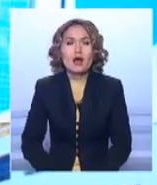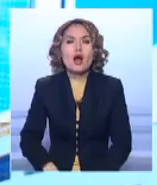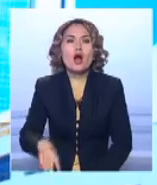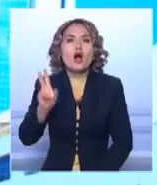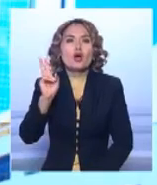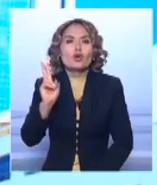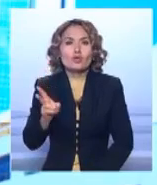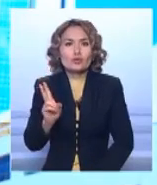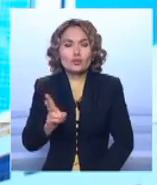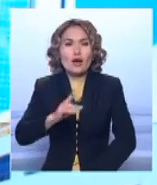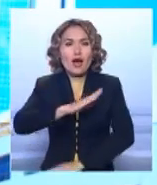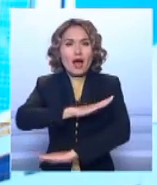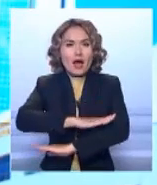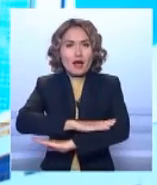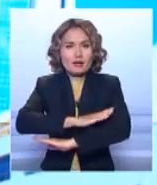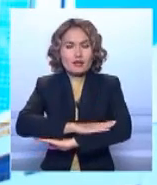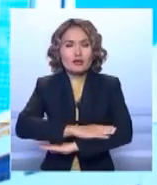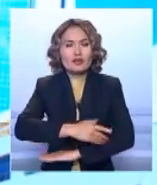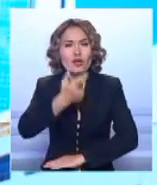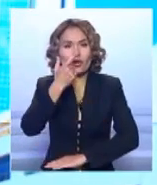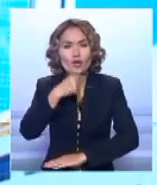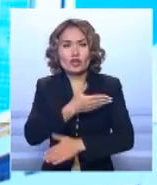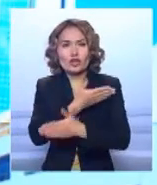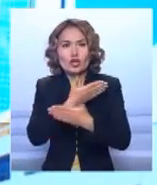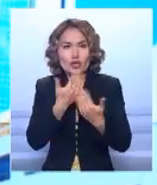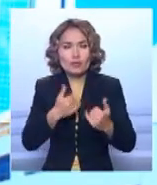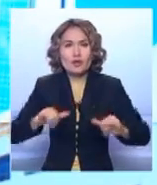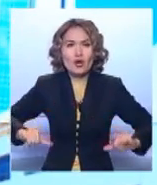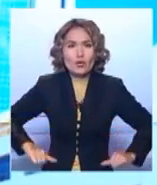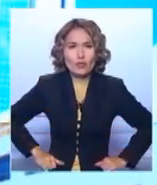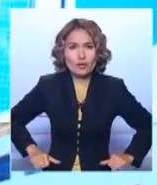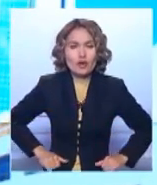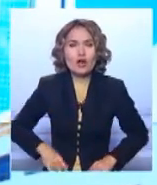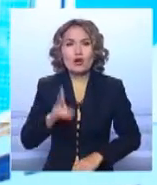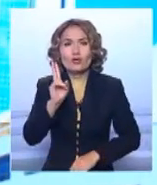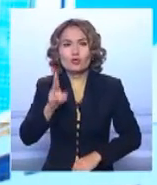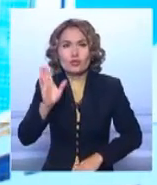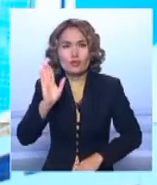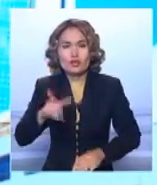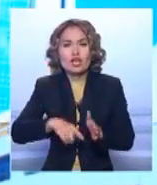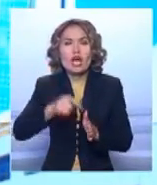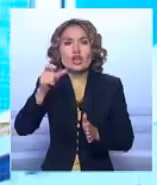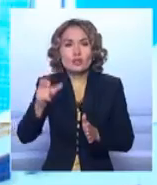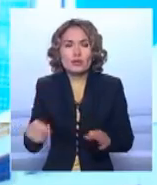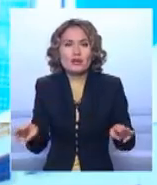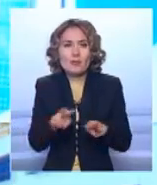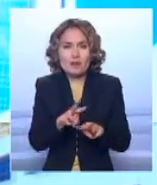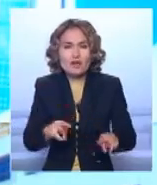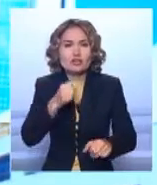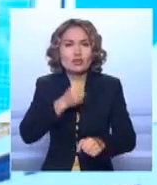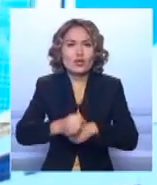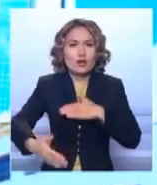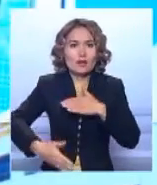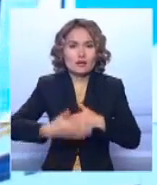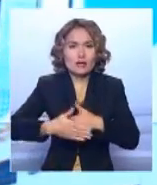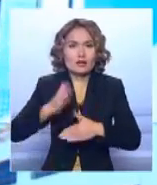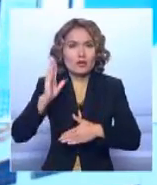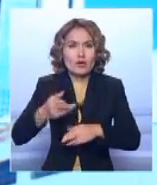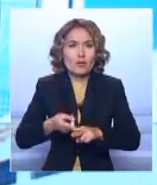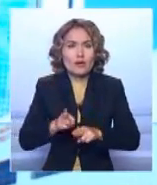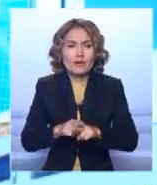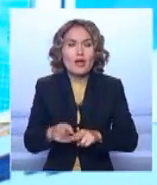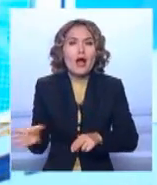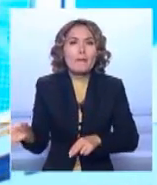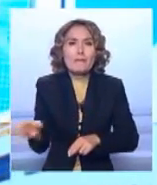Енді әдеп сақтамай ережені елемей есірген депутаттар жазаланатын болады. Бүгін мәжілісте депутаттық этика жөнінде кеңес құрылды. Оның